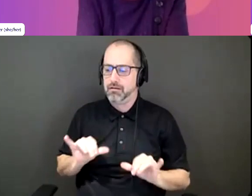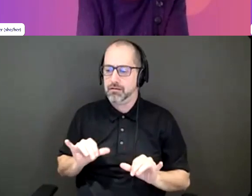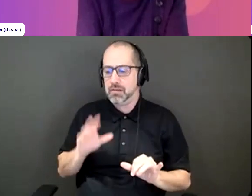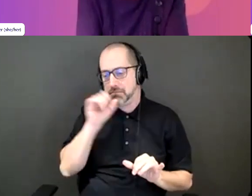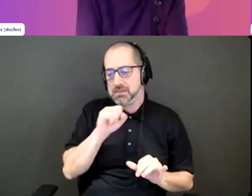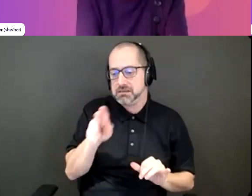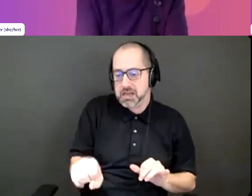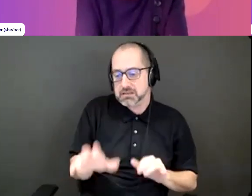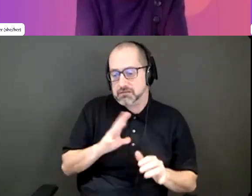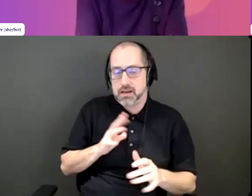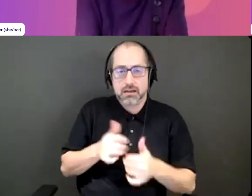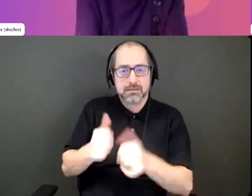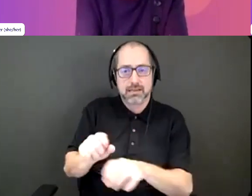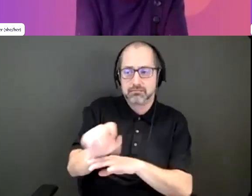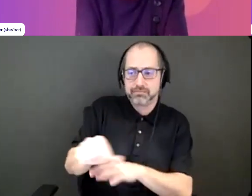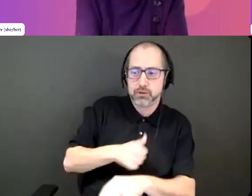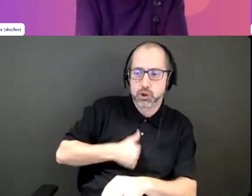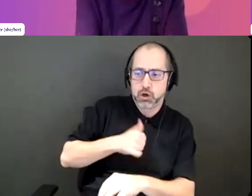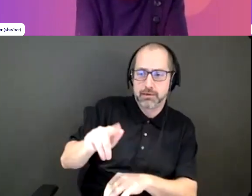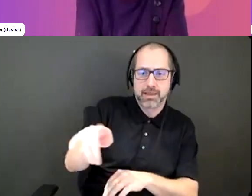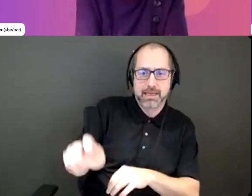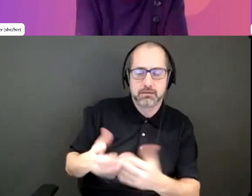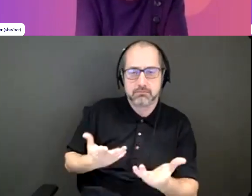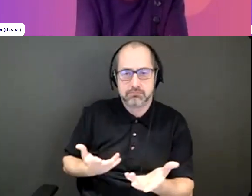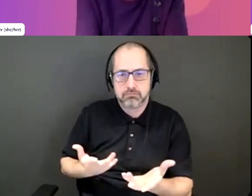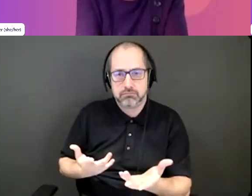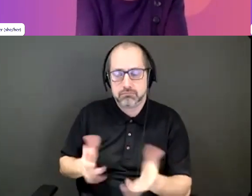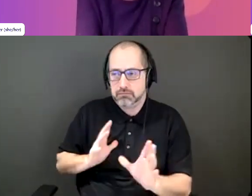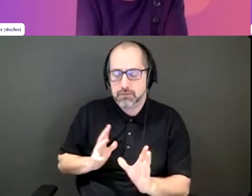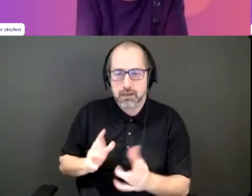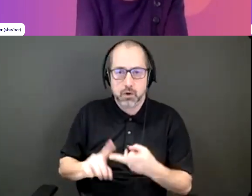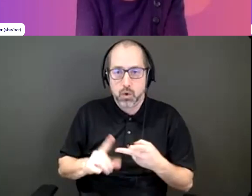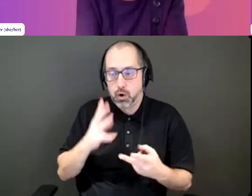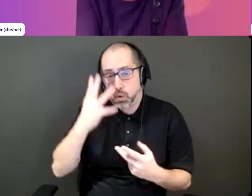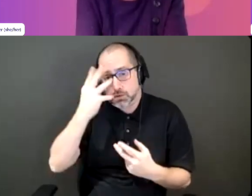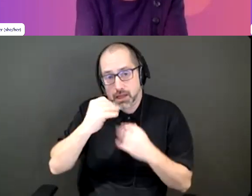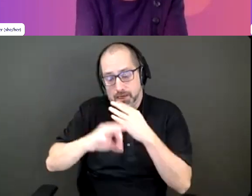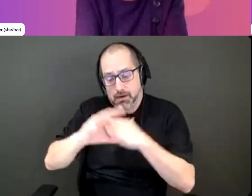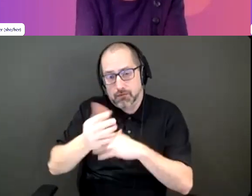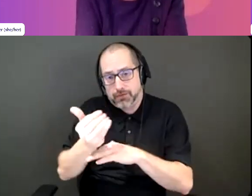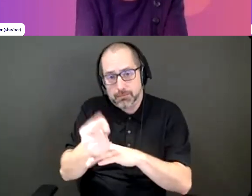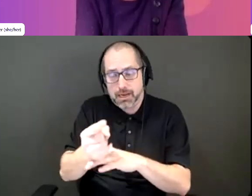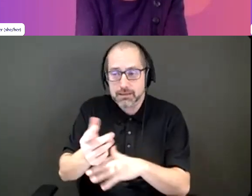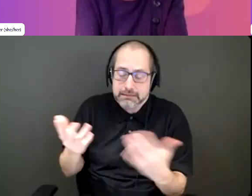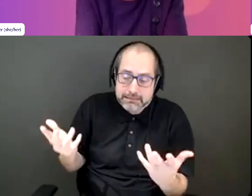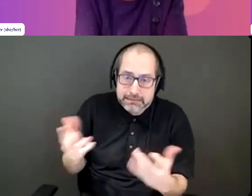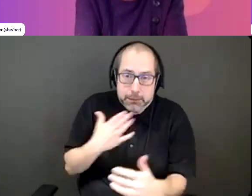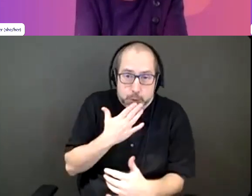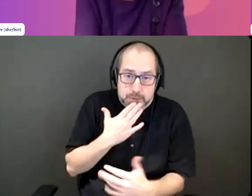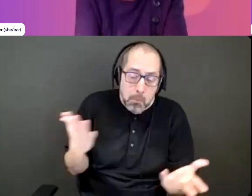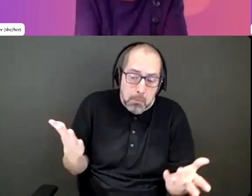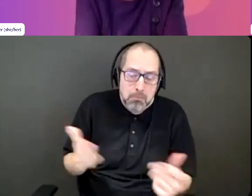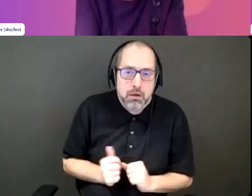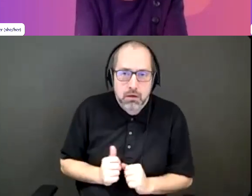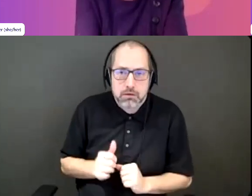avec qui vous êtes là je suis en retard j'ai raté l'autobus je souhaite je la vois un texto désolé je suis